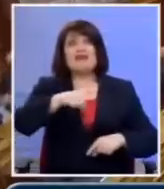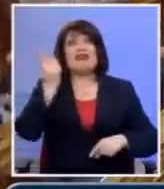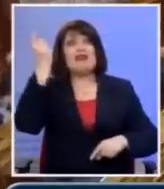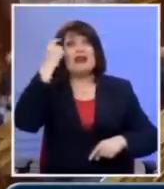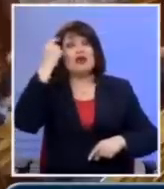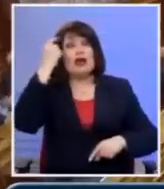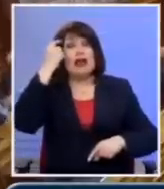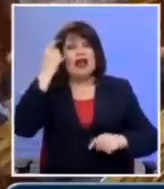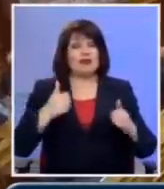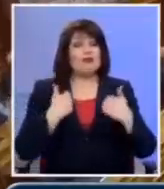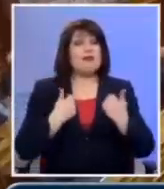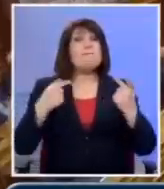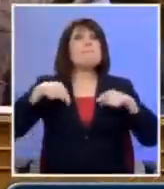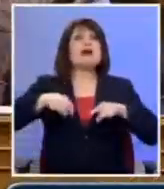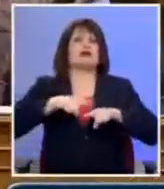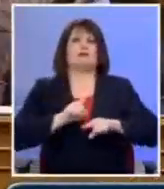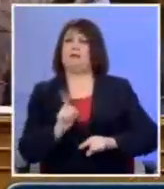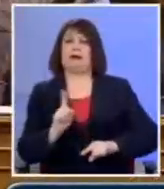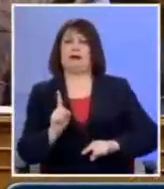και οι εταίροι και οι δανειστές.